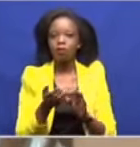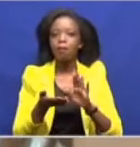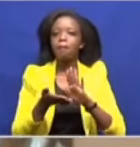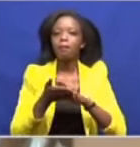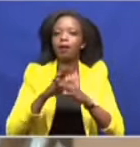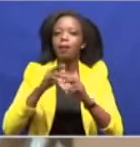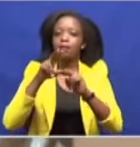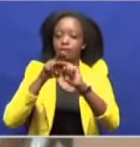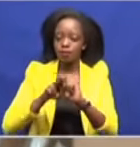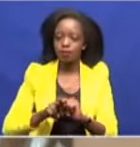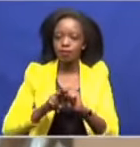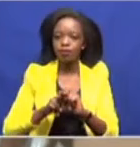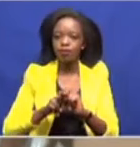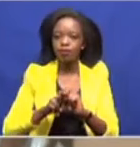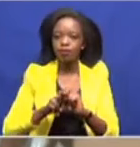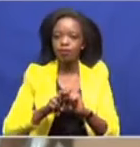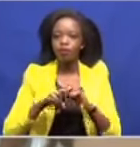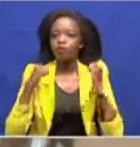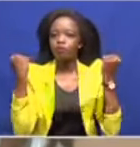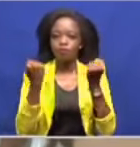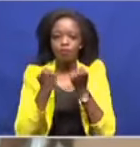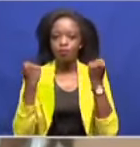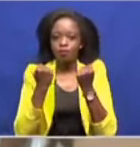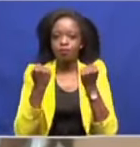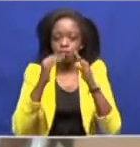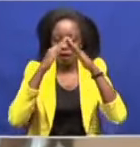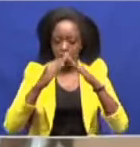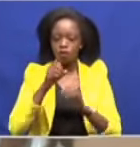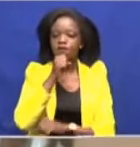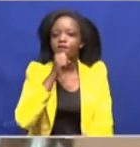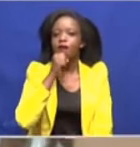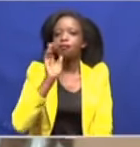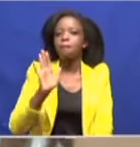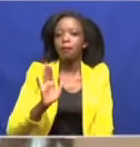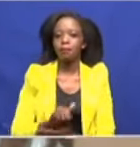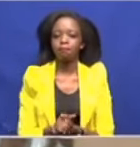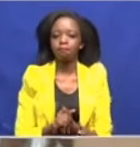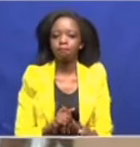kiti cha utukufu kwa nyumba ya baba yake.